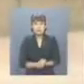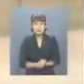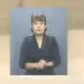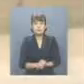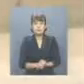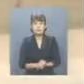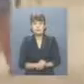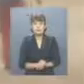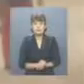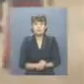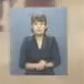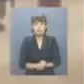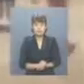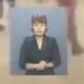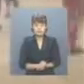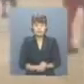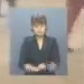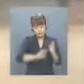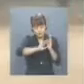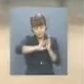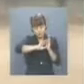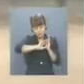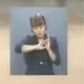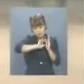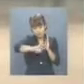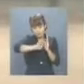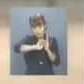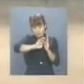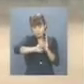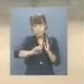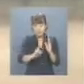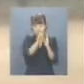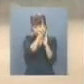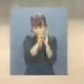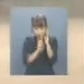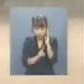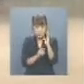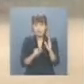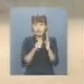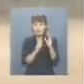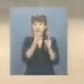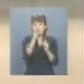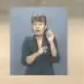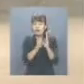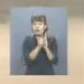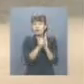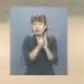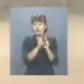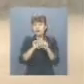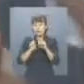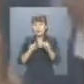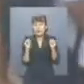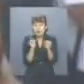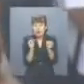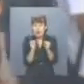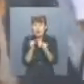ในภาคตะวันออกเฉียงเหนืออุณหภูมิที่ลดลงต่อเนื่องก็ทำให้เด็กนักเรียนและประชาชนในจังหวัดเลยศรีสะเกษเผชิญกับภัยหนาวแล้วนะคะโดยเฉ